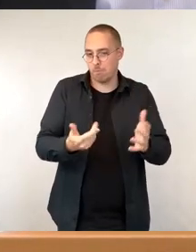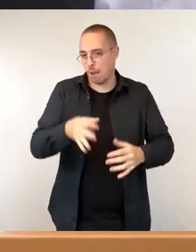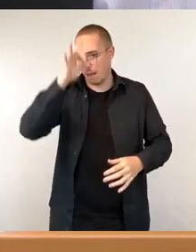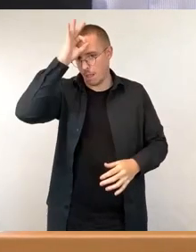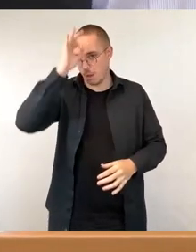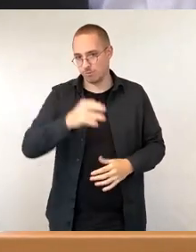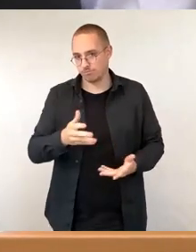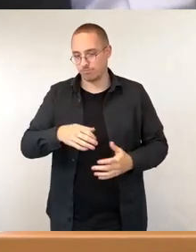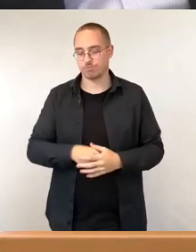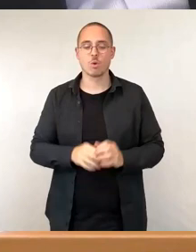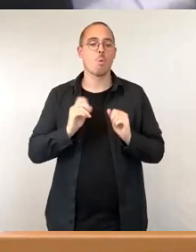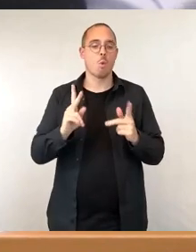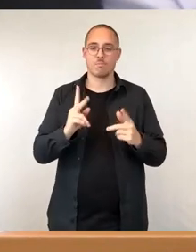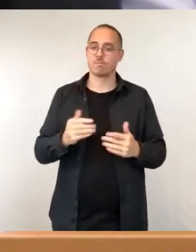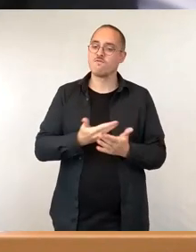zurücküberwiesen. Damit